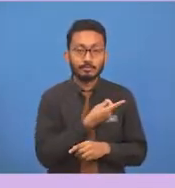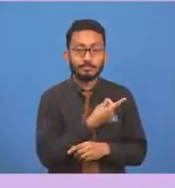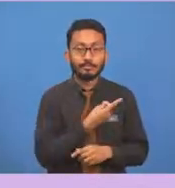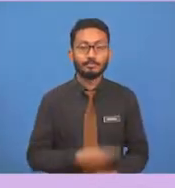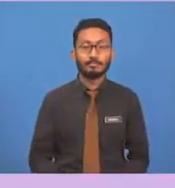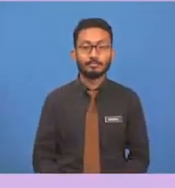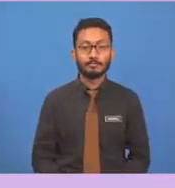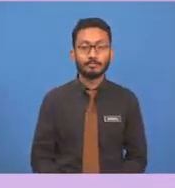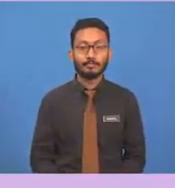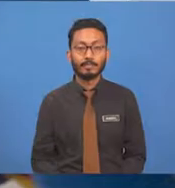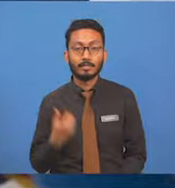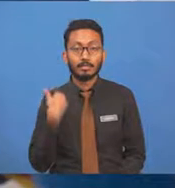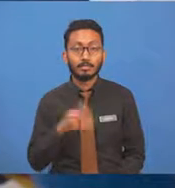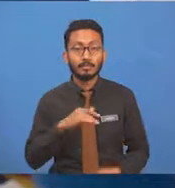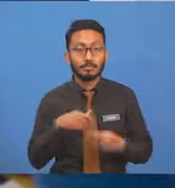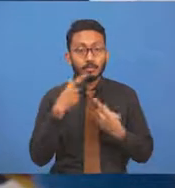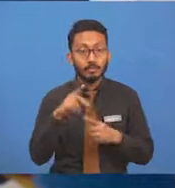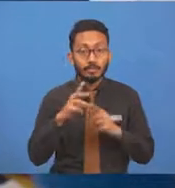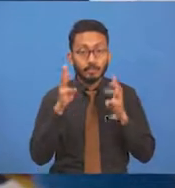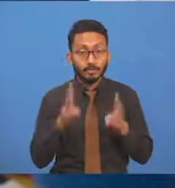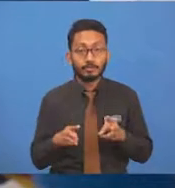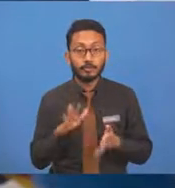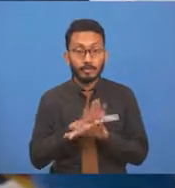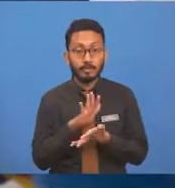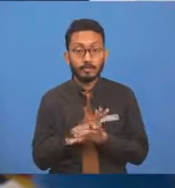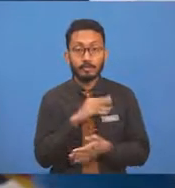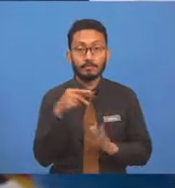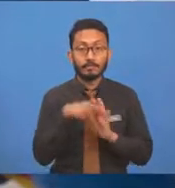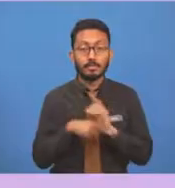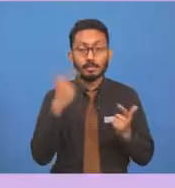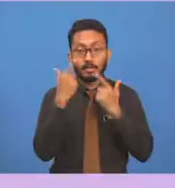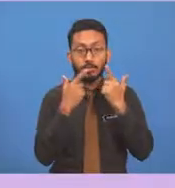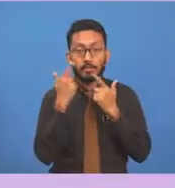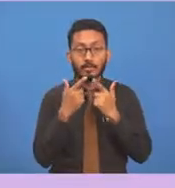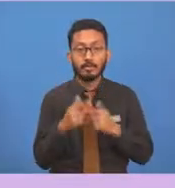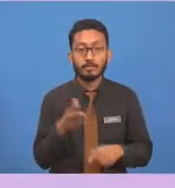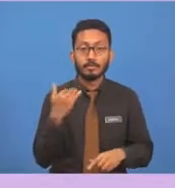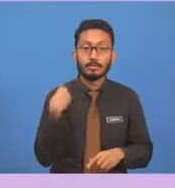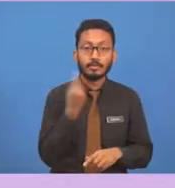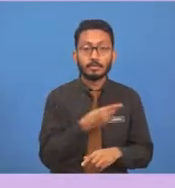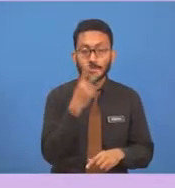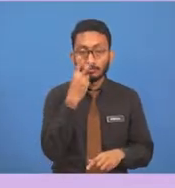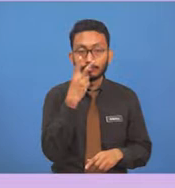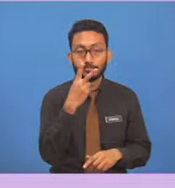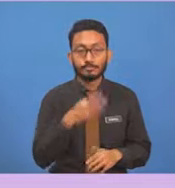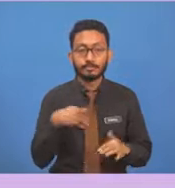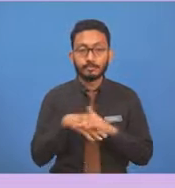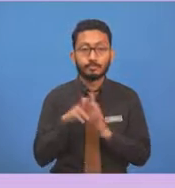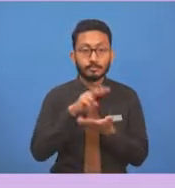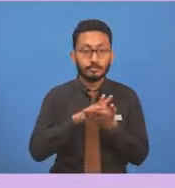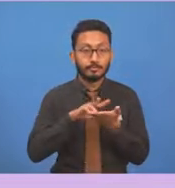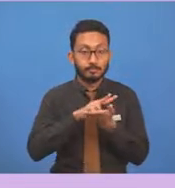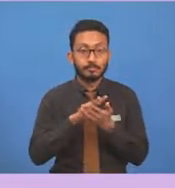dan pelawat? Jom kita lengkapkan jadual yang dipaparkan dengan jawapan tanda ya atau